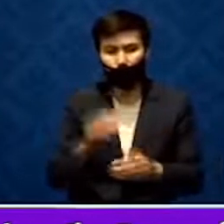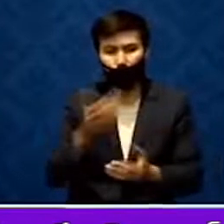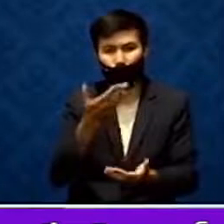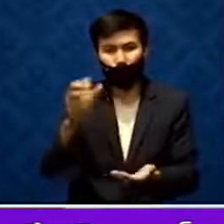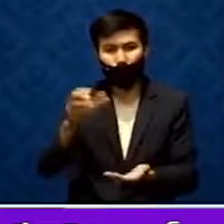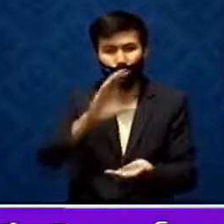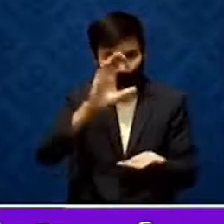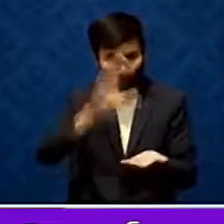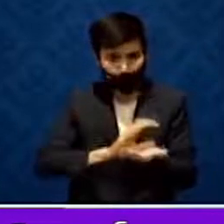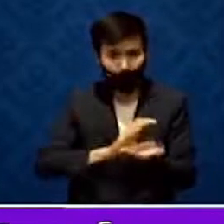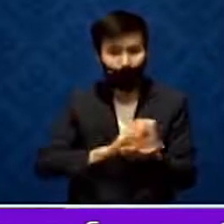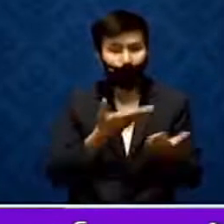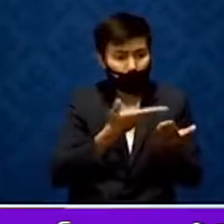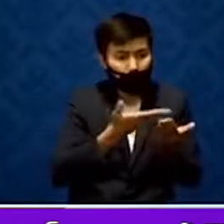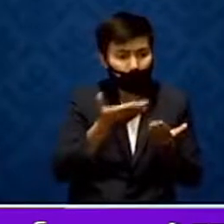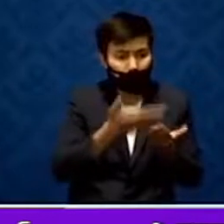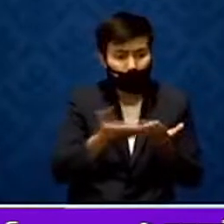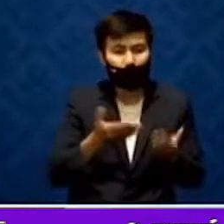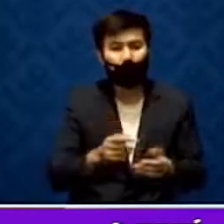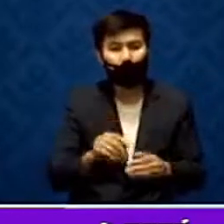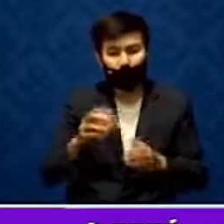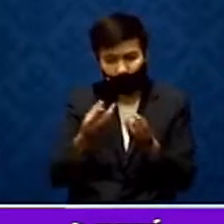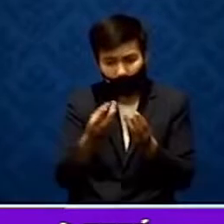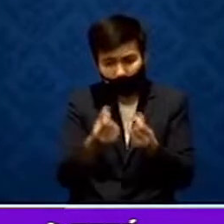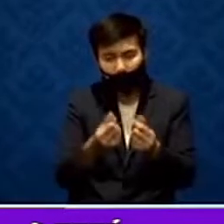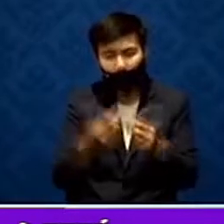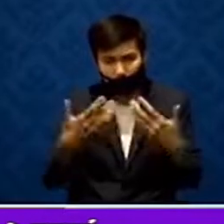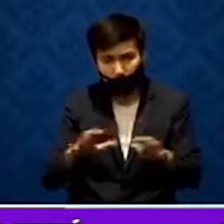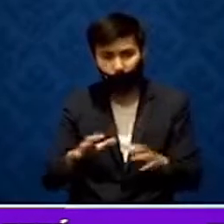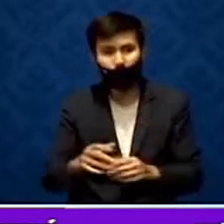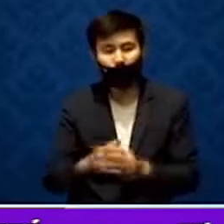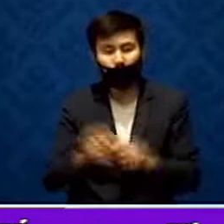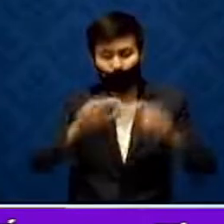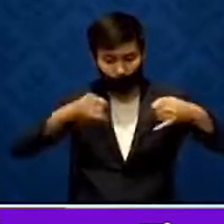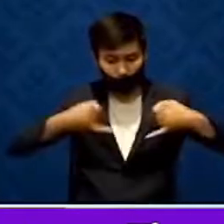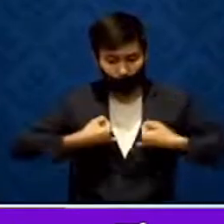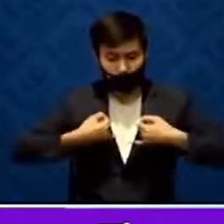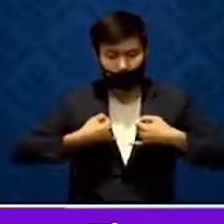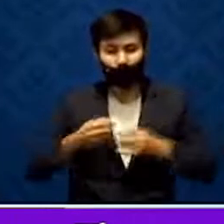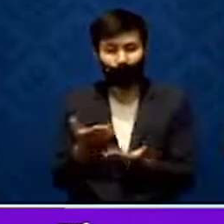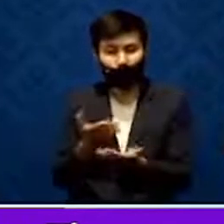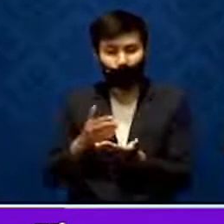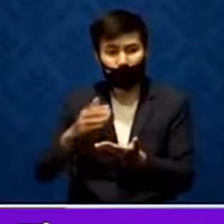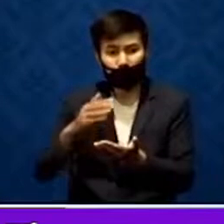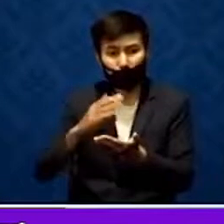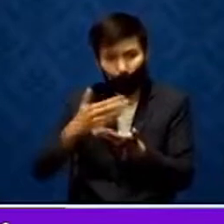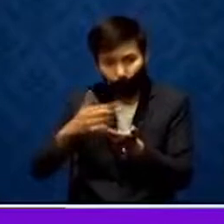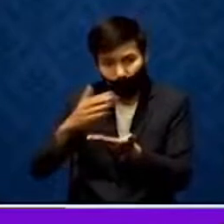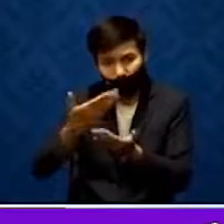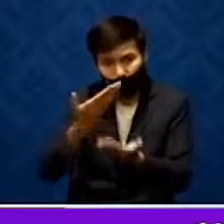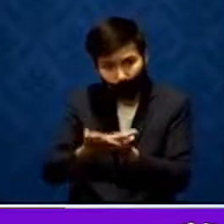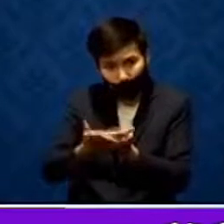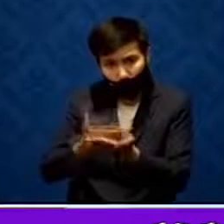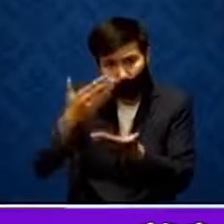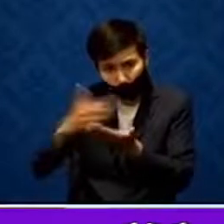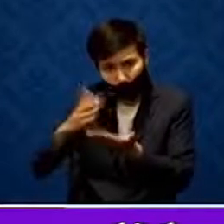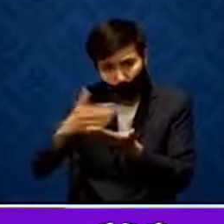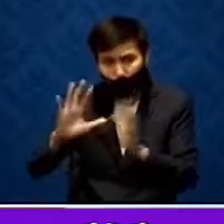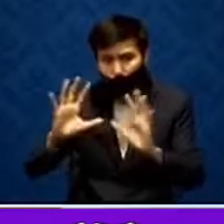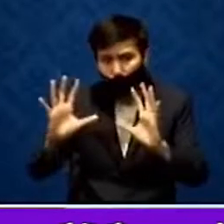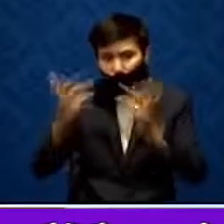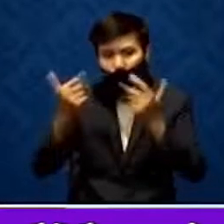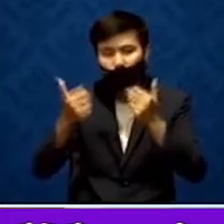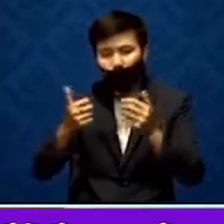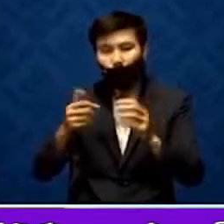าเป็นของกองทุนแล้วให้เกษตรกรเจ้าของที่ดินเดิมมาผ่อนชำระกับกองทุนผ่อนหมดเมื่อไรเอา